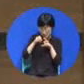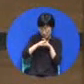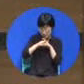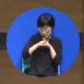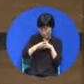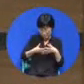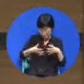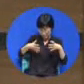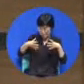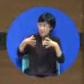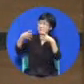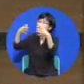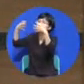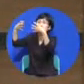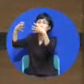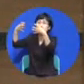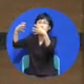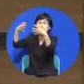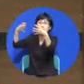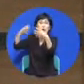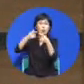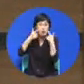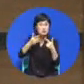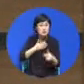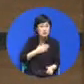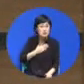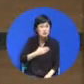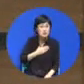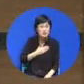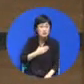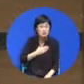properly. 저는 4만 40만